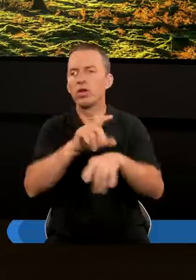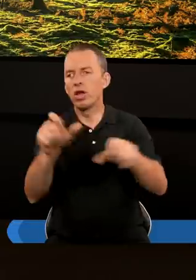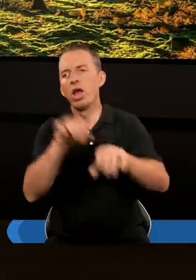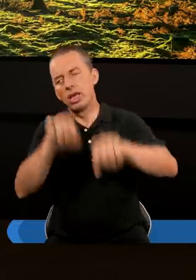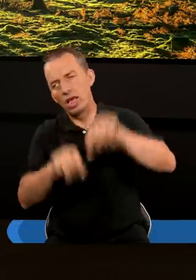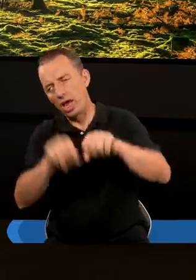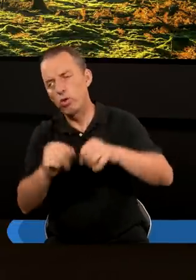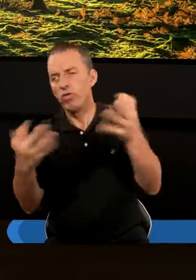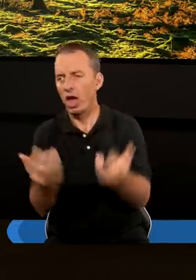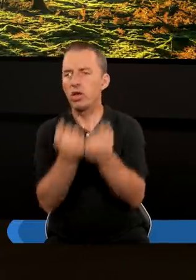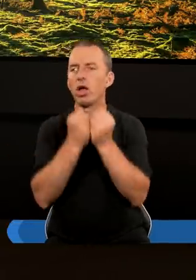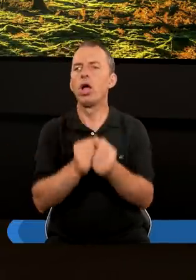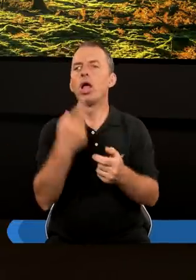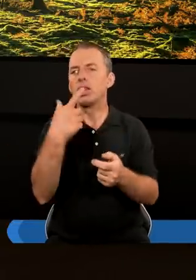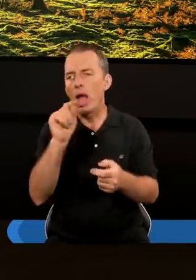Ja